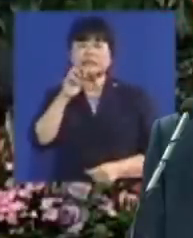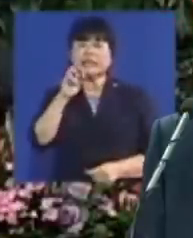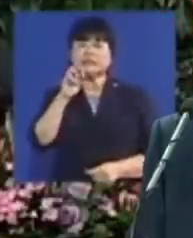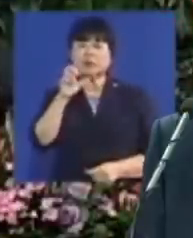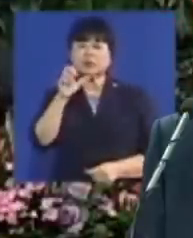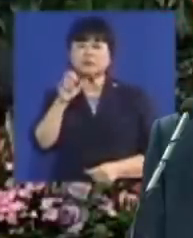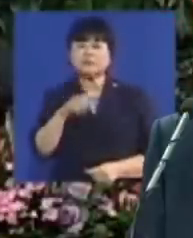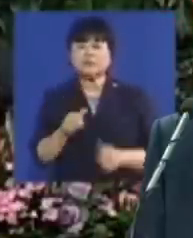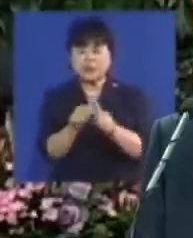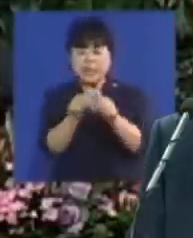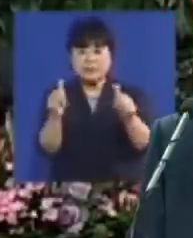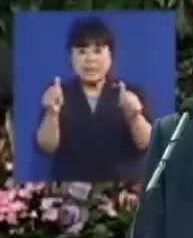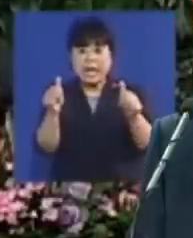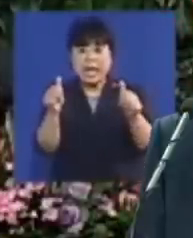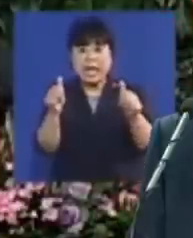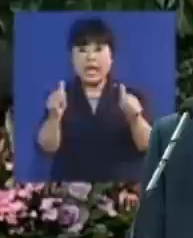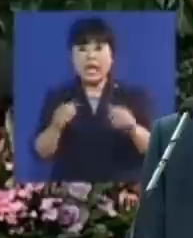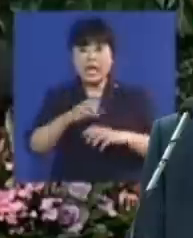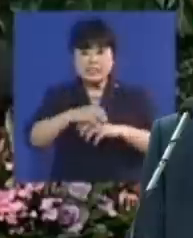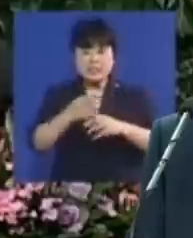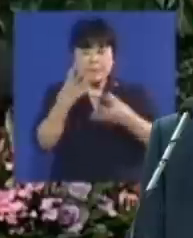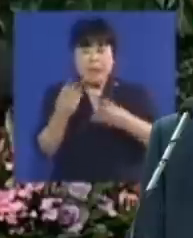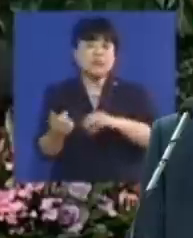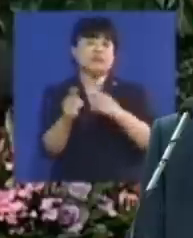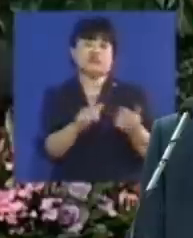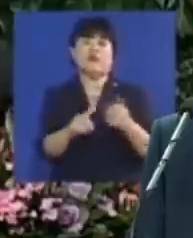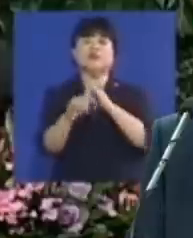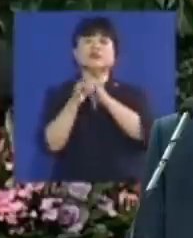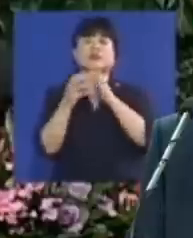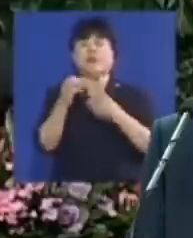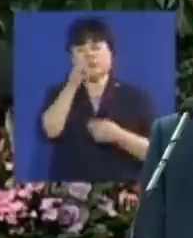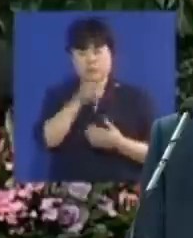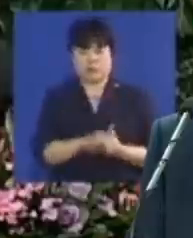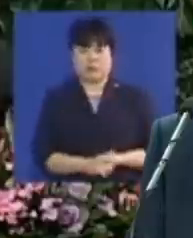50대 남자들이 세계에서 제일 많이 죽습니다.